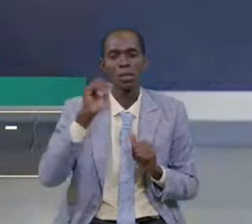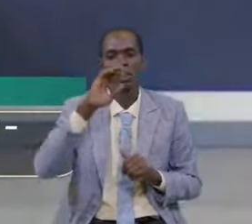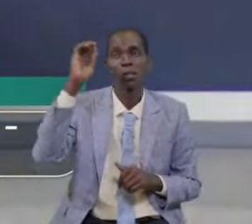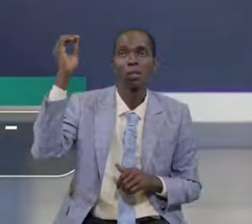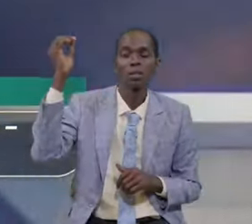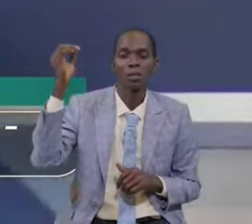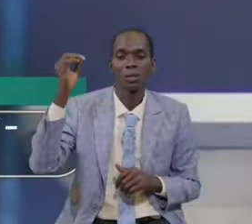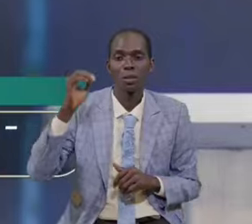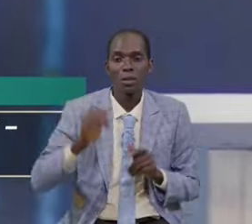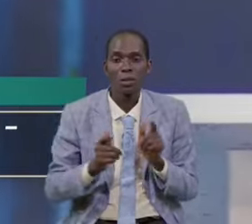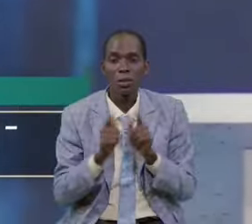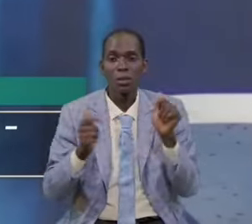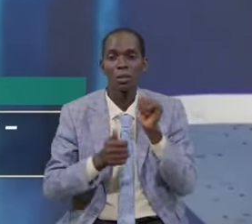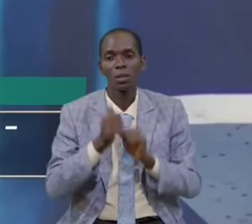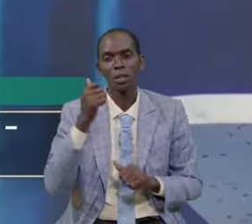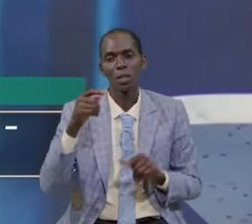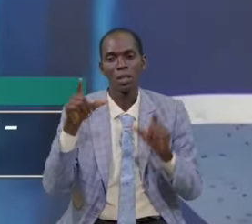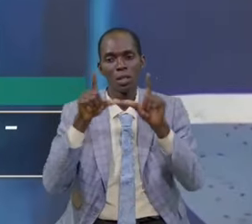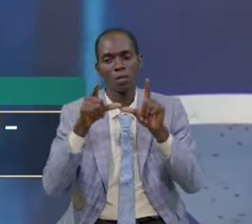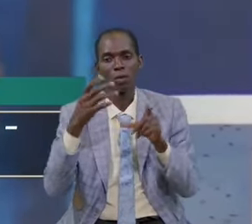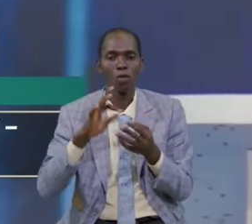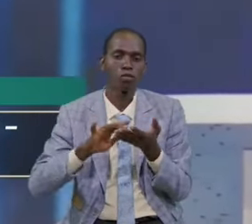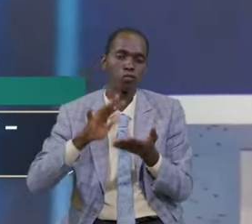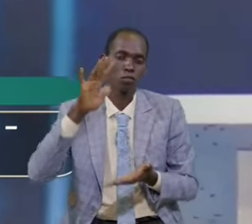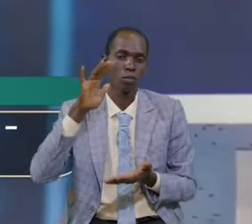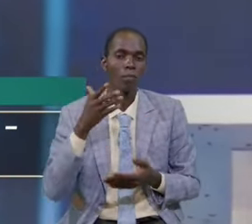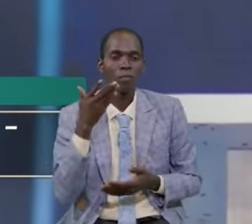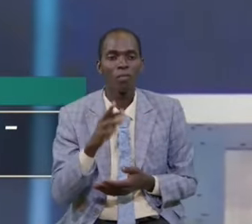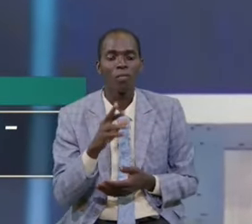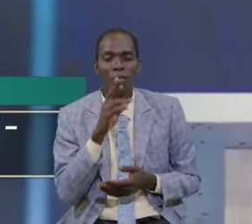des grades, il y a des niveaux de gloire. Et le Seigneur